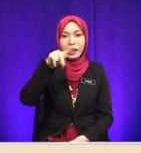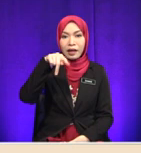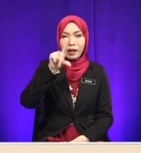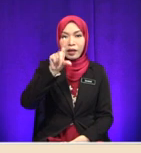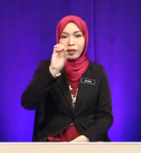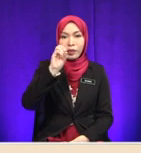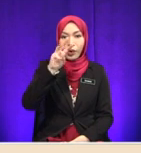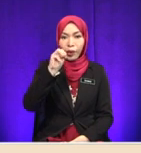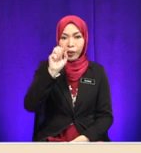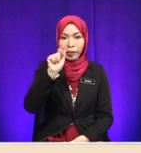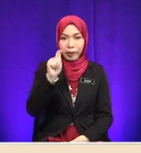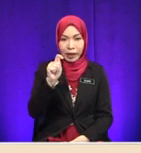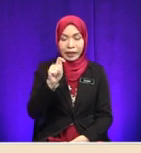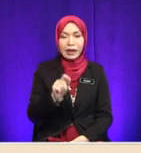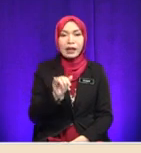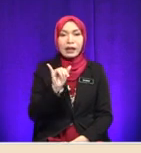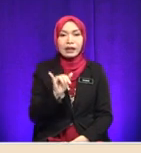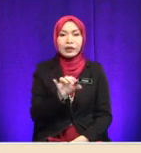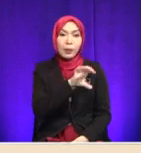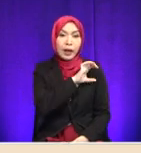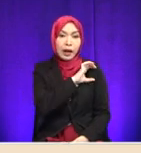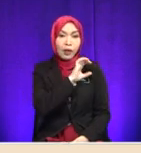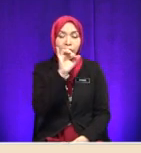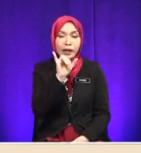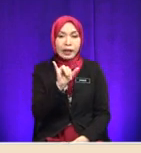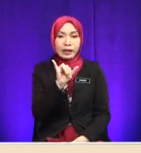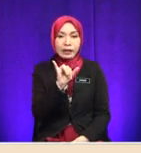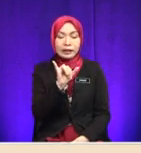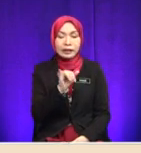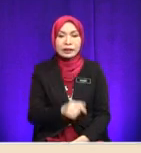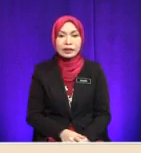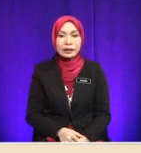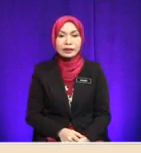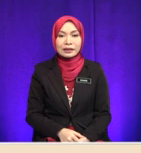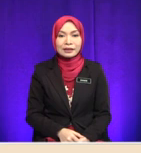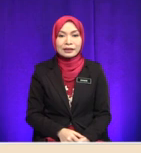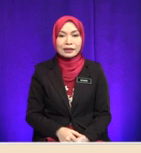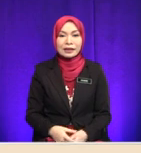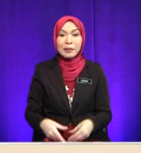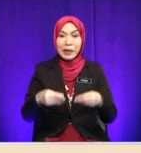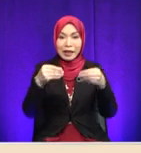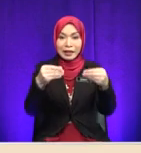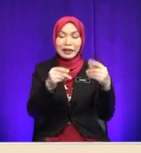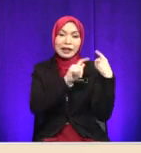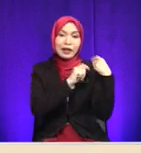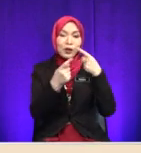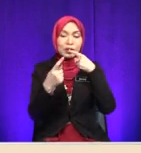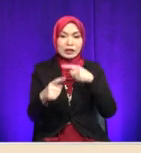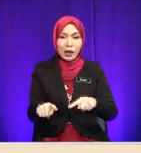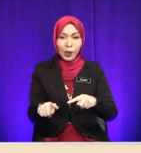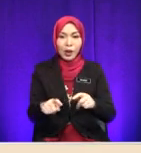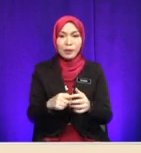negaranya dalam hubungan antarabangsa atau orang yang mahir berurus dengan seseorang tanpa